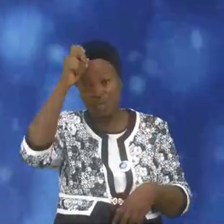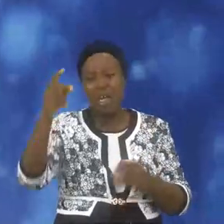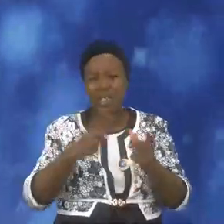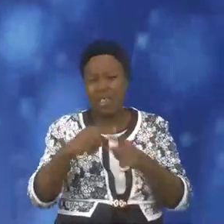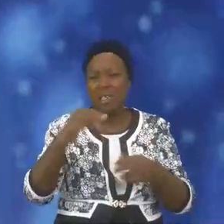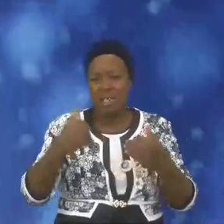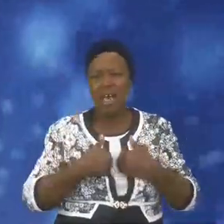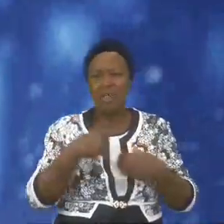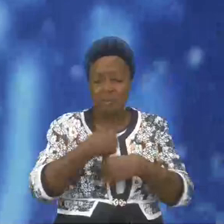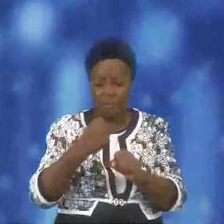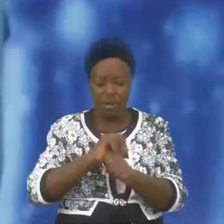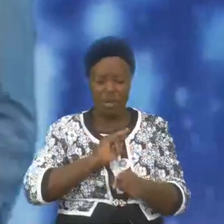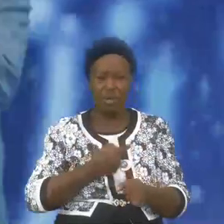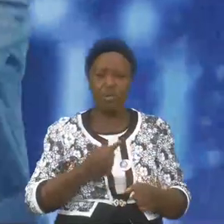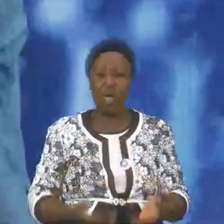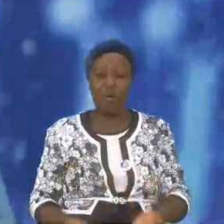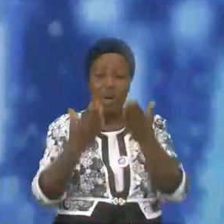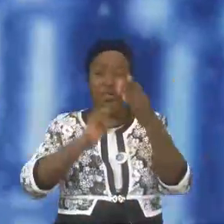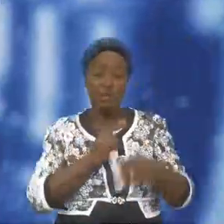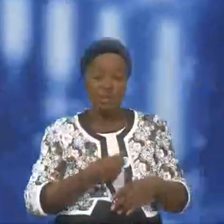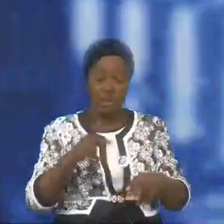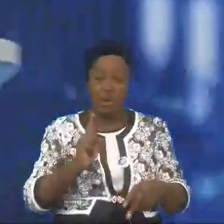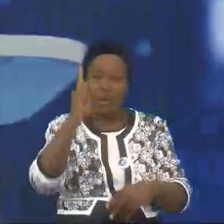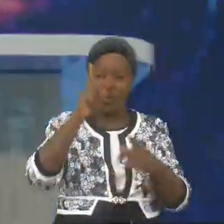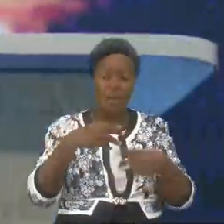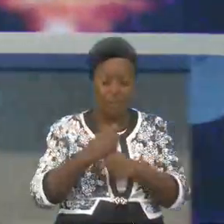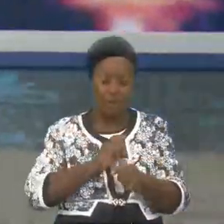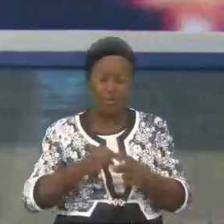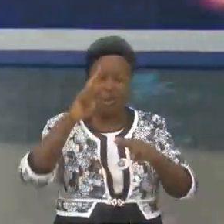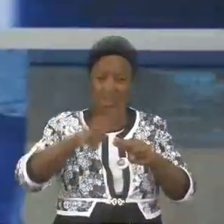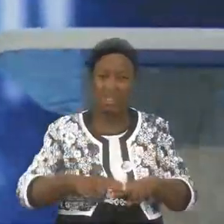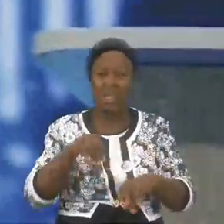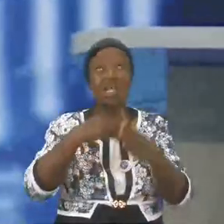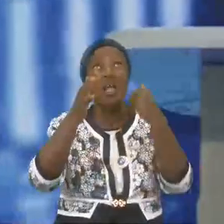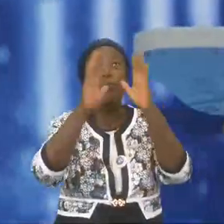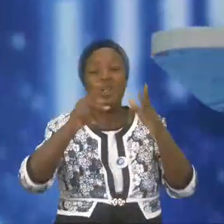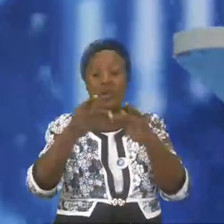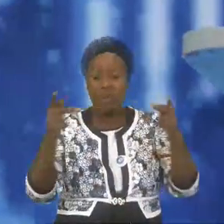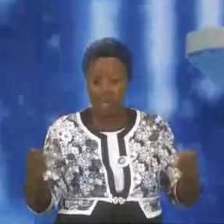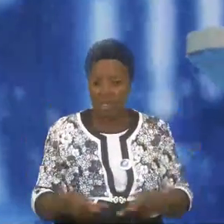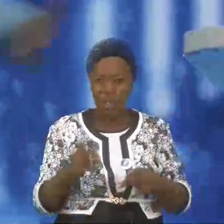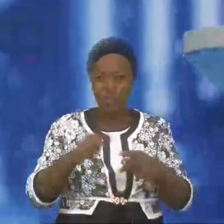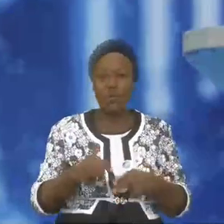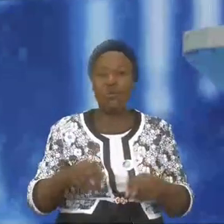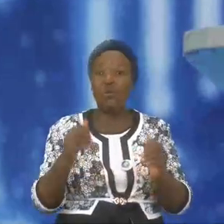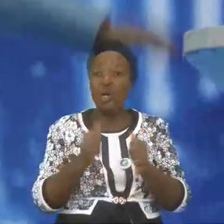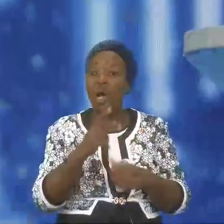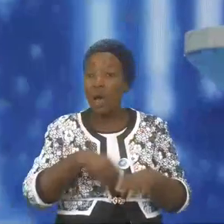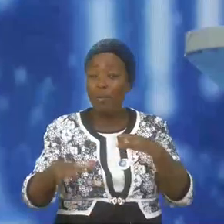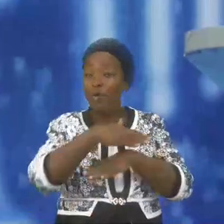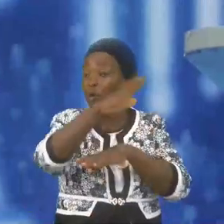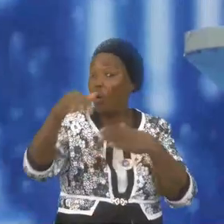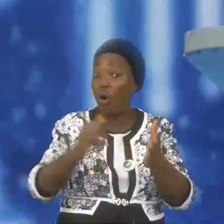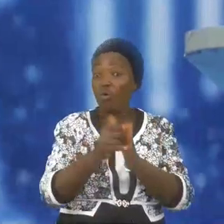ressuscités et nous fait asseoir dans les lieux célestes avec lui, au-dessus de l'Empire romain.